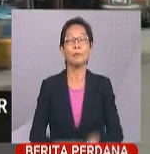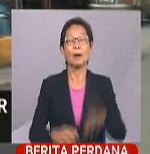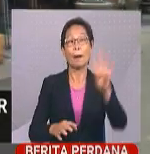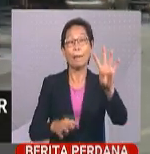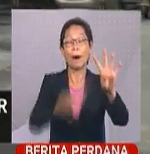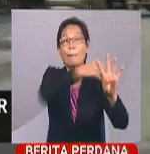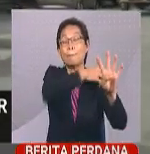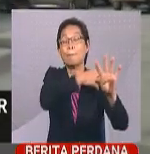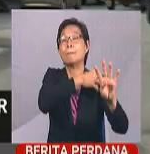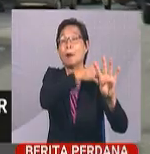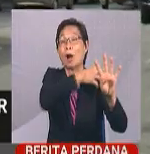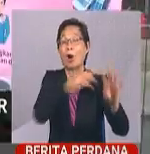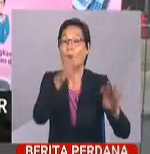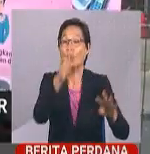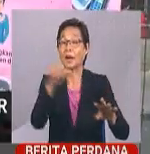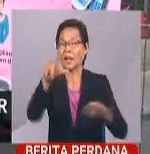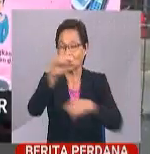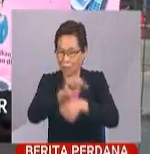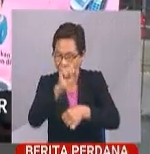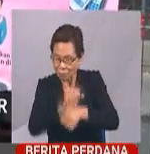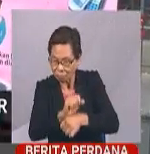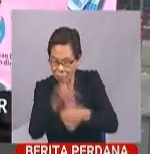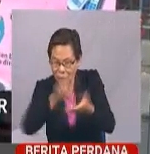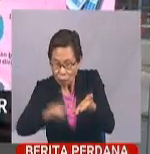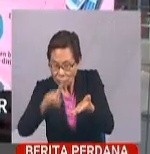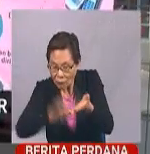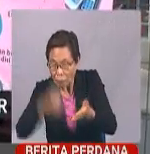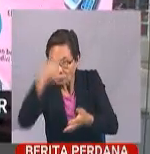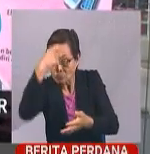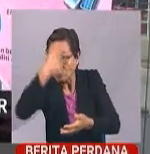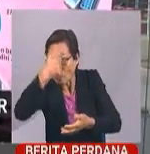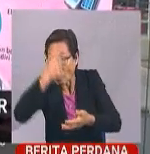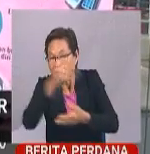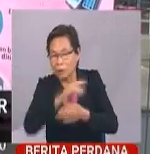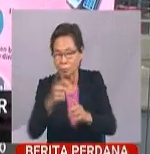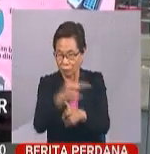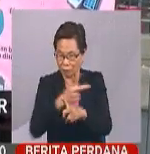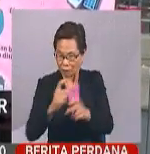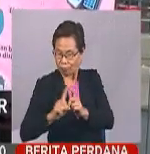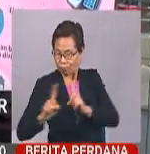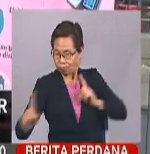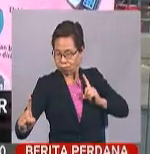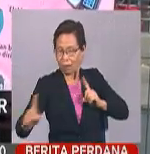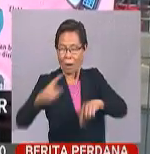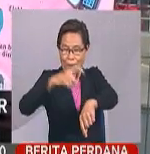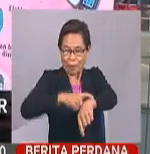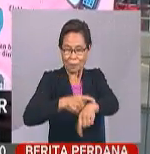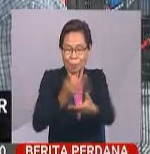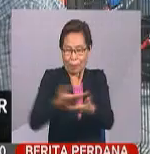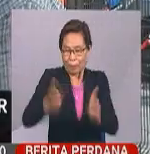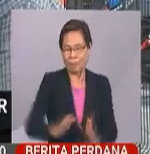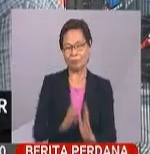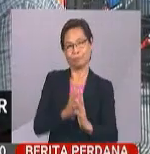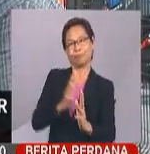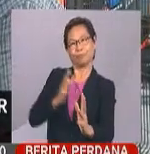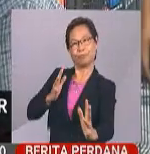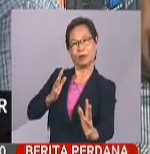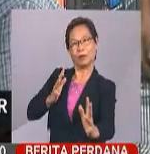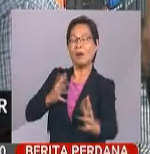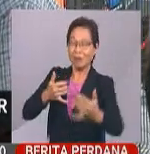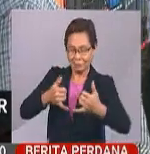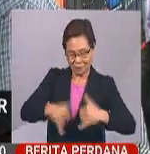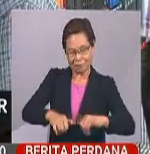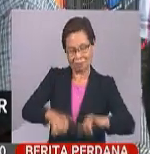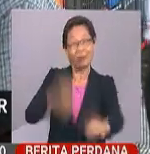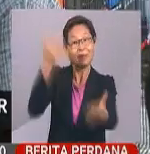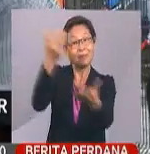Empat pegawai rela bertugas memeriksa suhu badan dan menjaga penjarakan sosial ketika pelanggan beratur masih